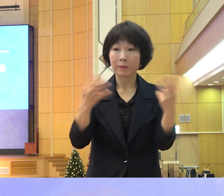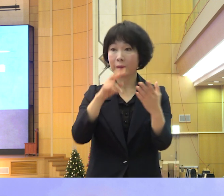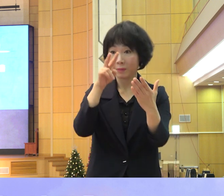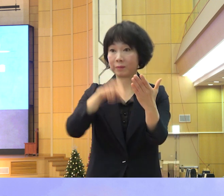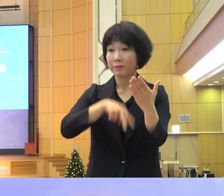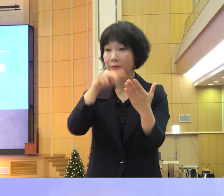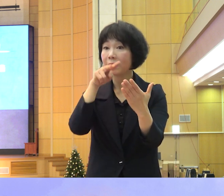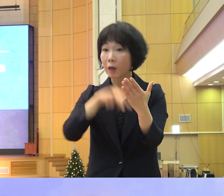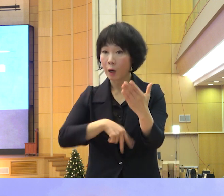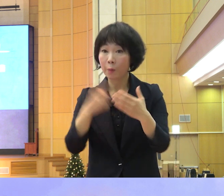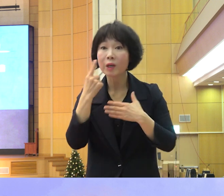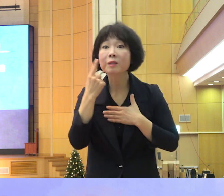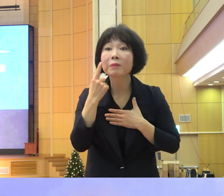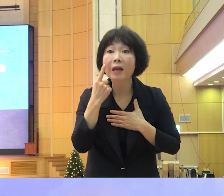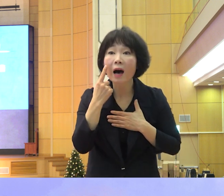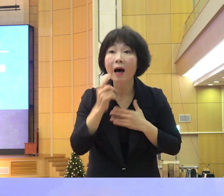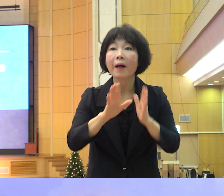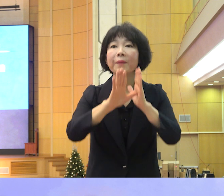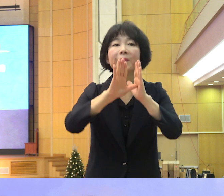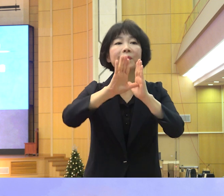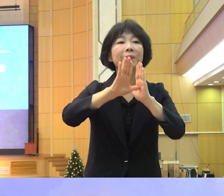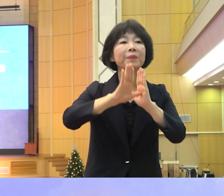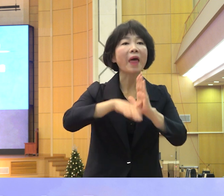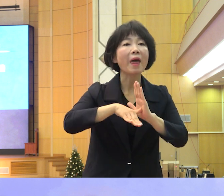345페이지 보니까 때가